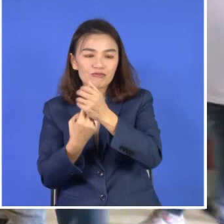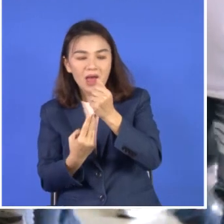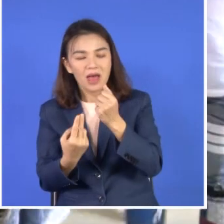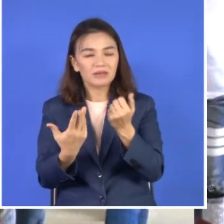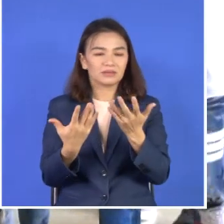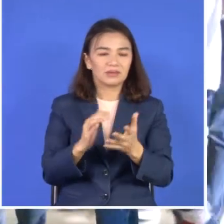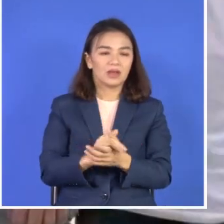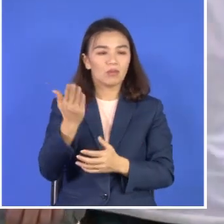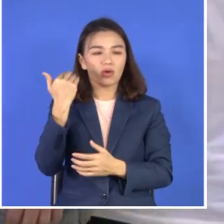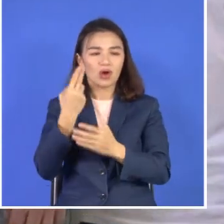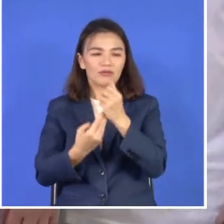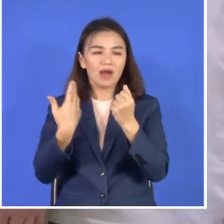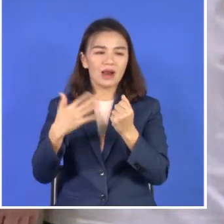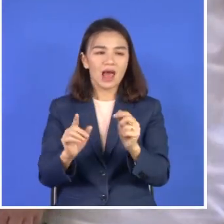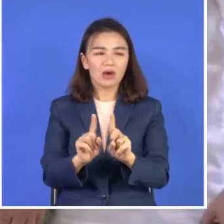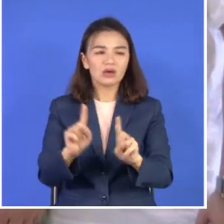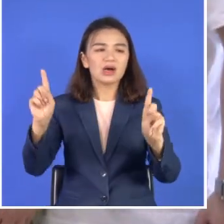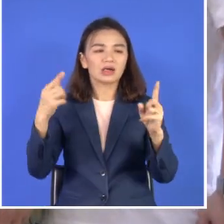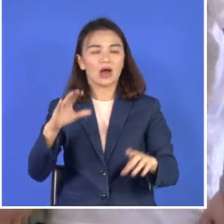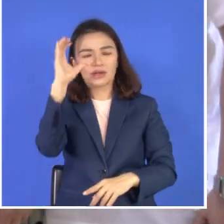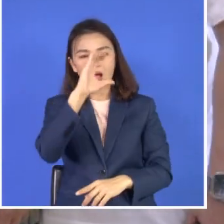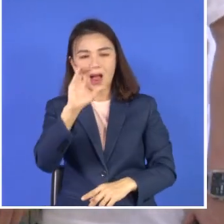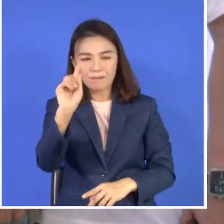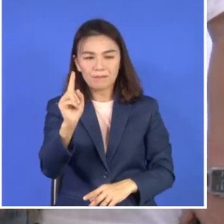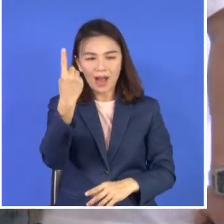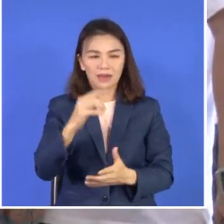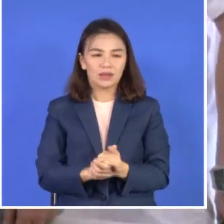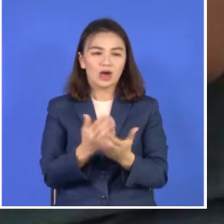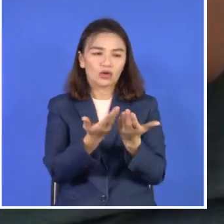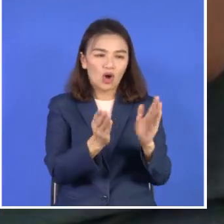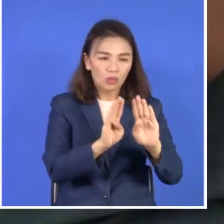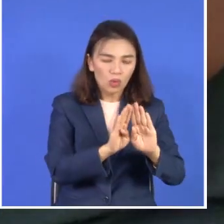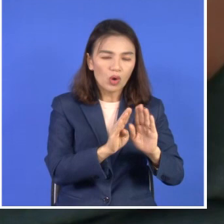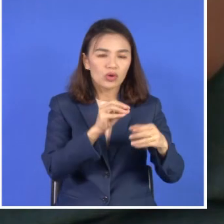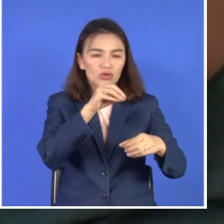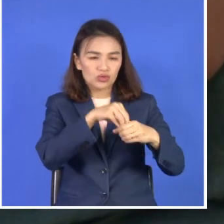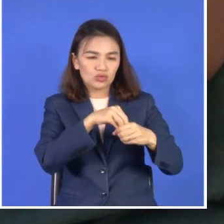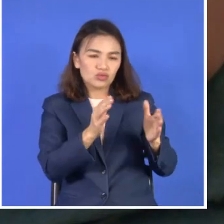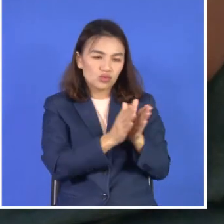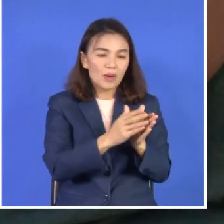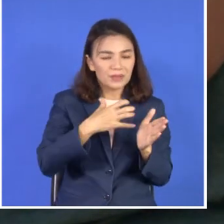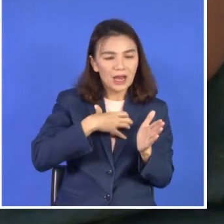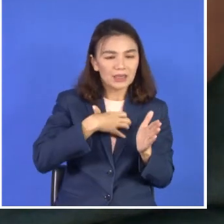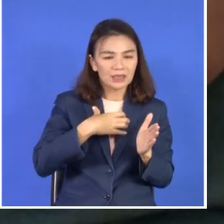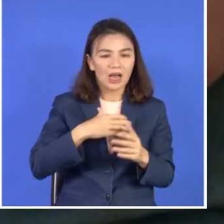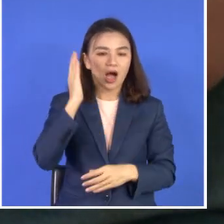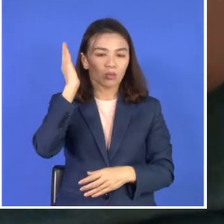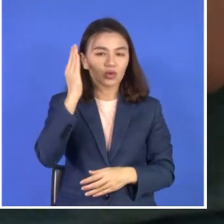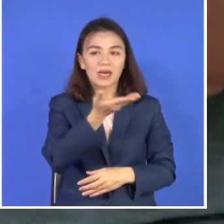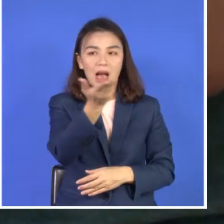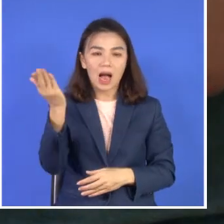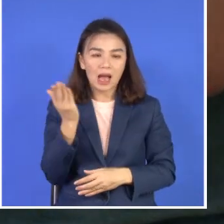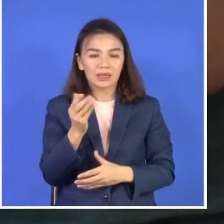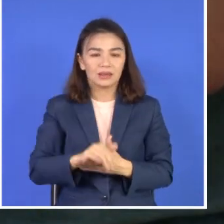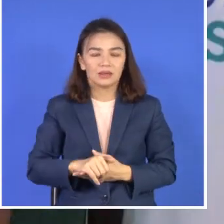ว่าเคยมีแฟนแล้วแต่เลิกไปแล้วอยากหาคนใหม่คบกับคนใหม่สร้างครอบครัวร่วมกันแล้วจากนั้นเนี่ยค่ะกลุ่มผู้ชายเหล่านี้เนี่ยที่เขาเป็นผู้